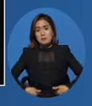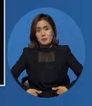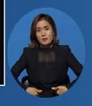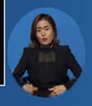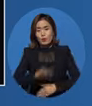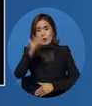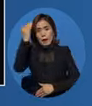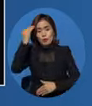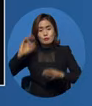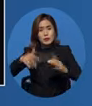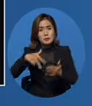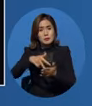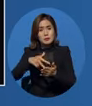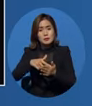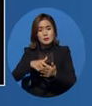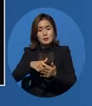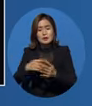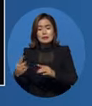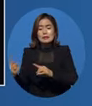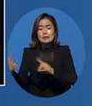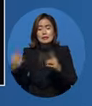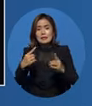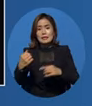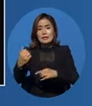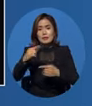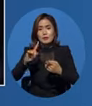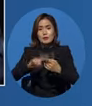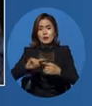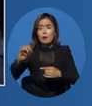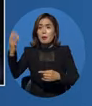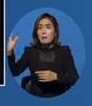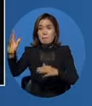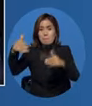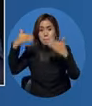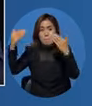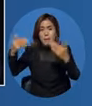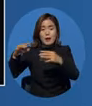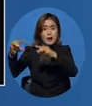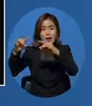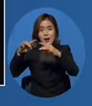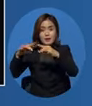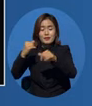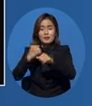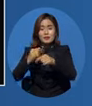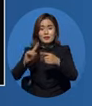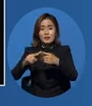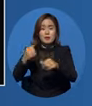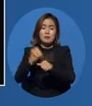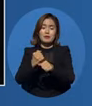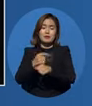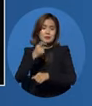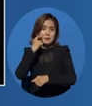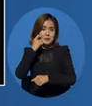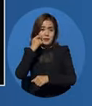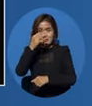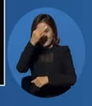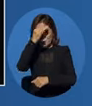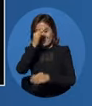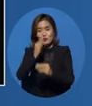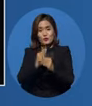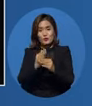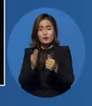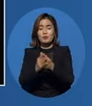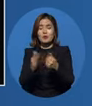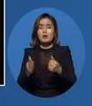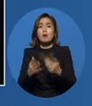를 아직도 그러한 생생 에너지 2 풍력에너지 2 블레이드 도 아직 자체 생산하지 못하는 그러한 기술이기 때문에